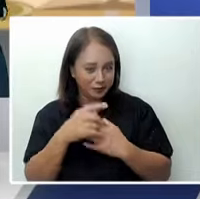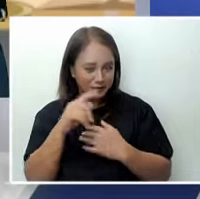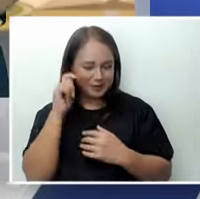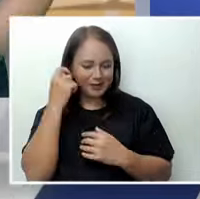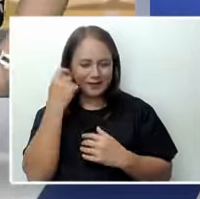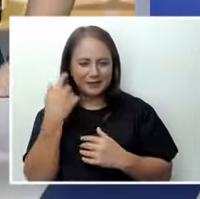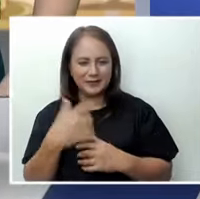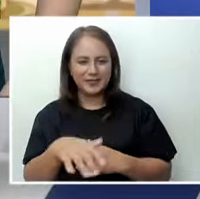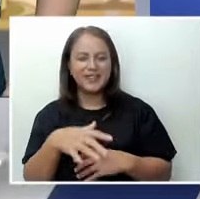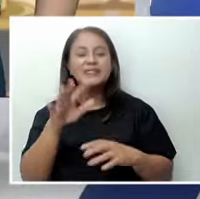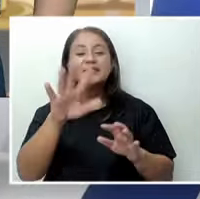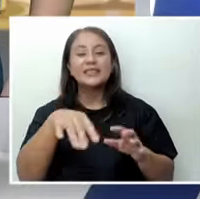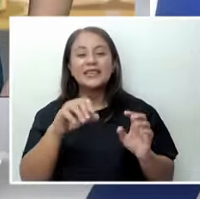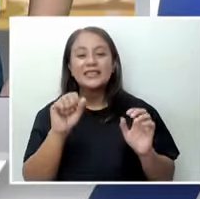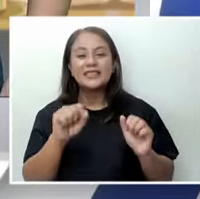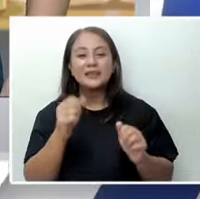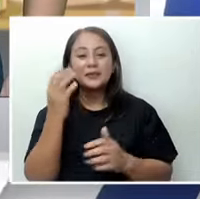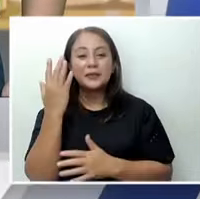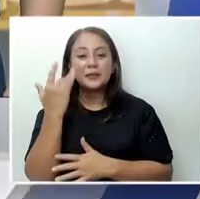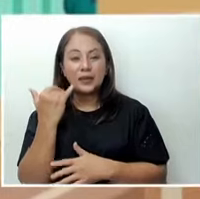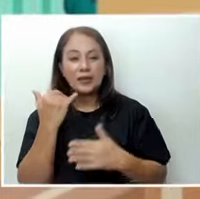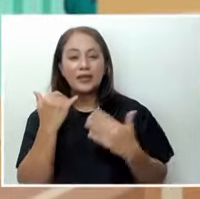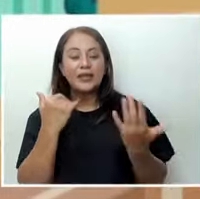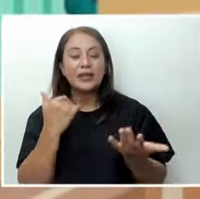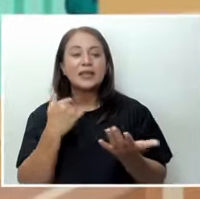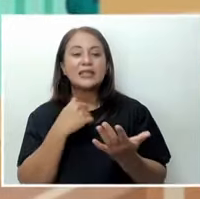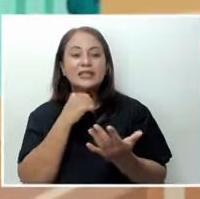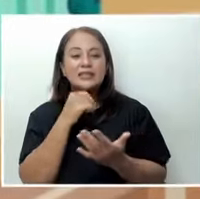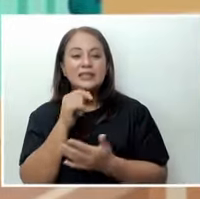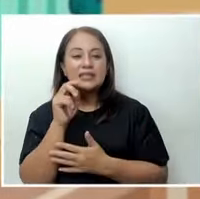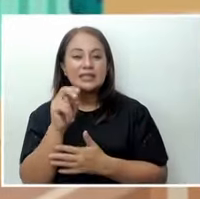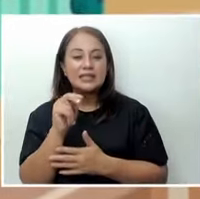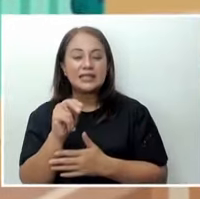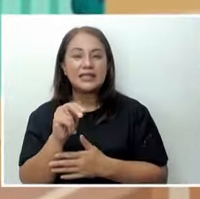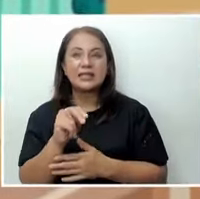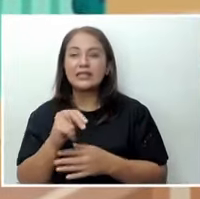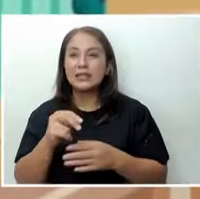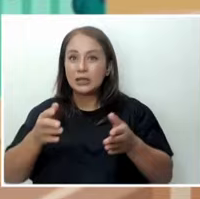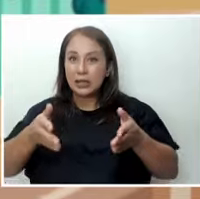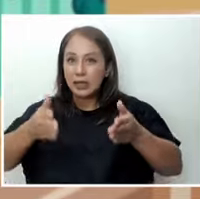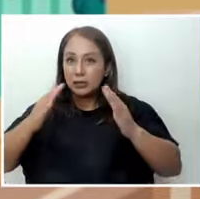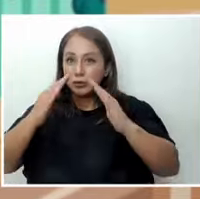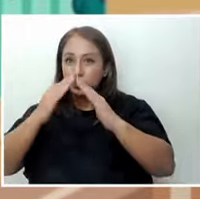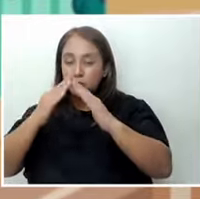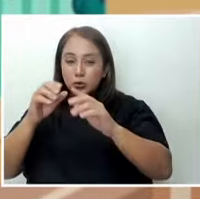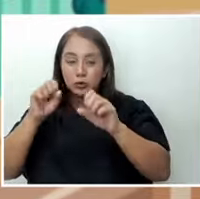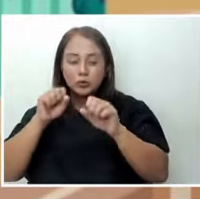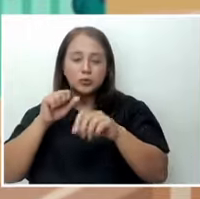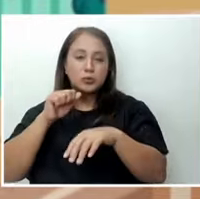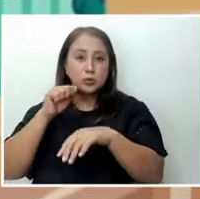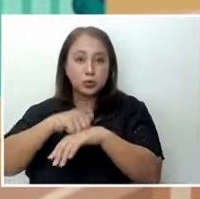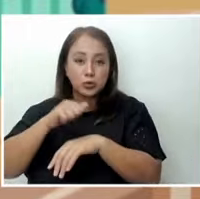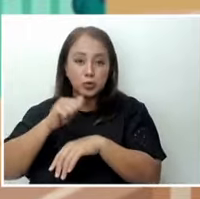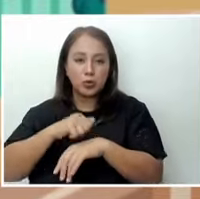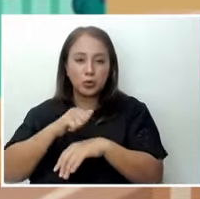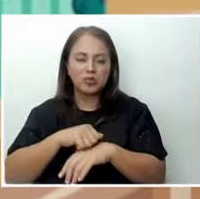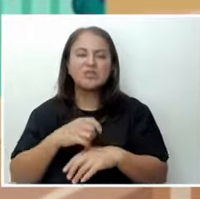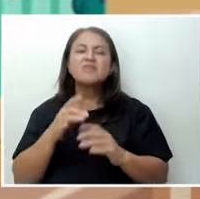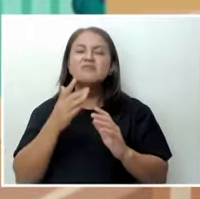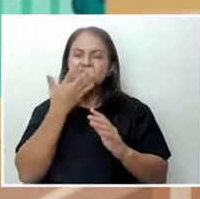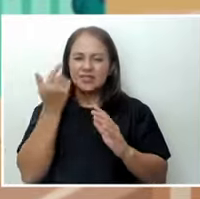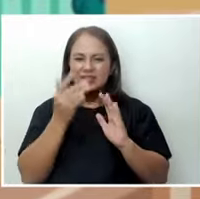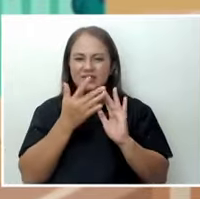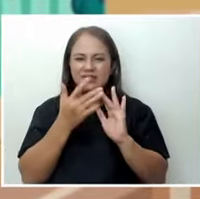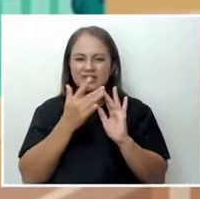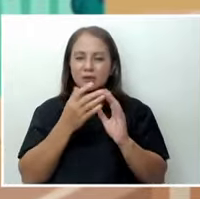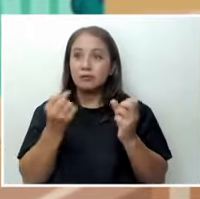Uy, teka lang. Dahil hindi nga kailangan ng physical store sa online selling, mas marami nga ang naeengganyong